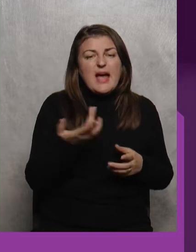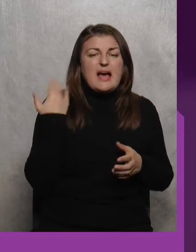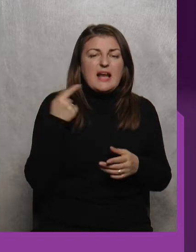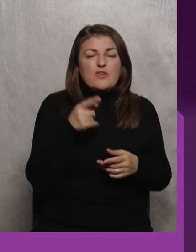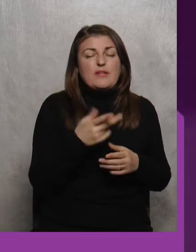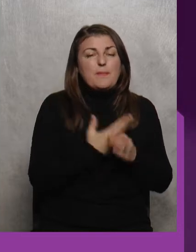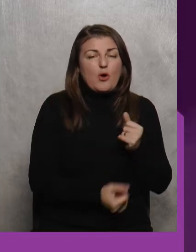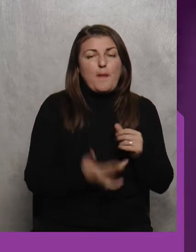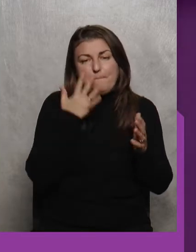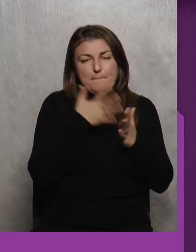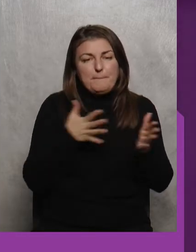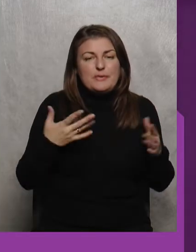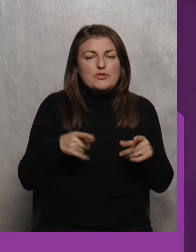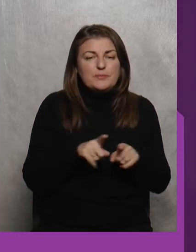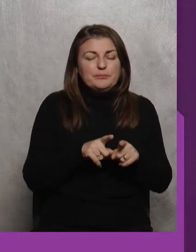раніше він програв